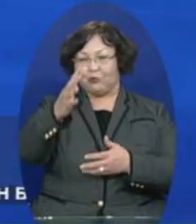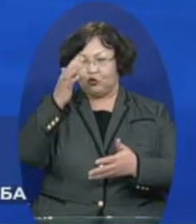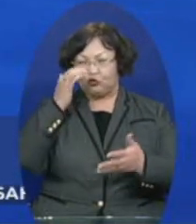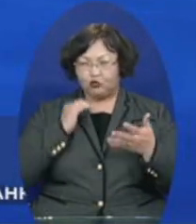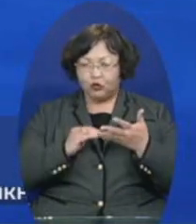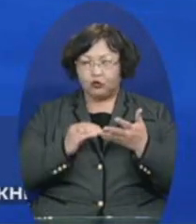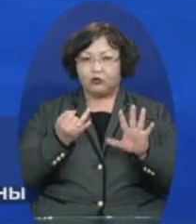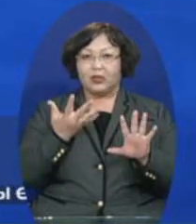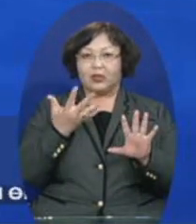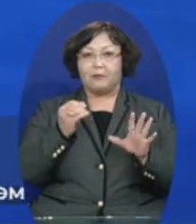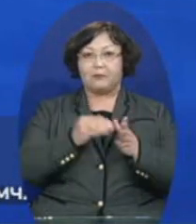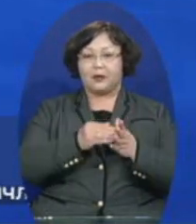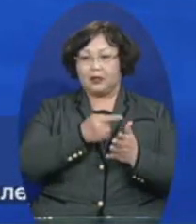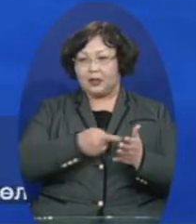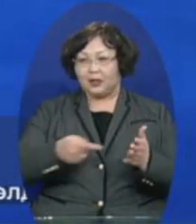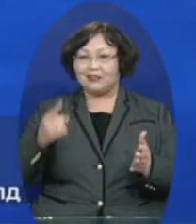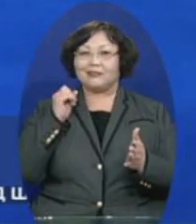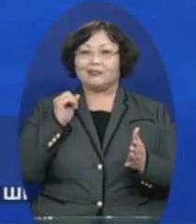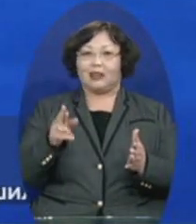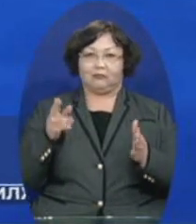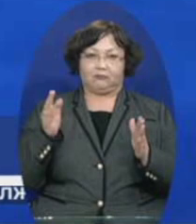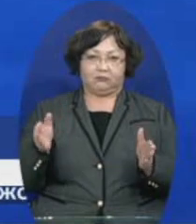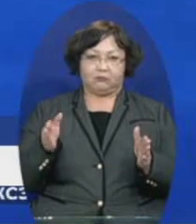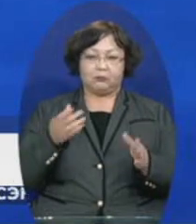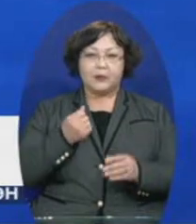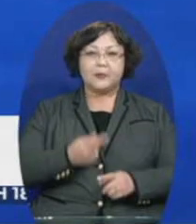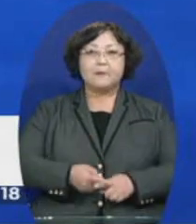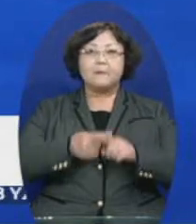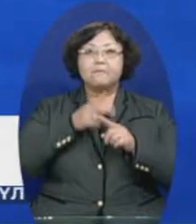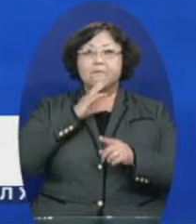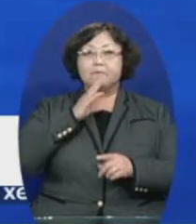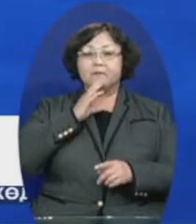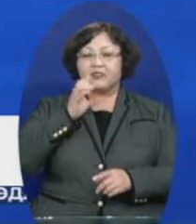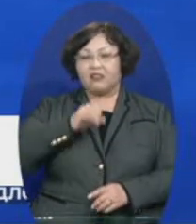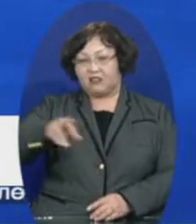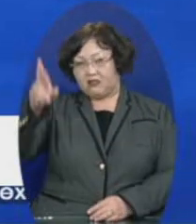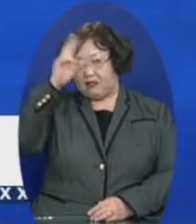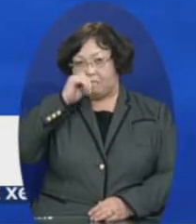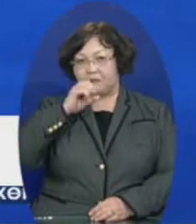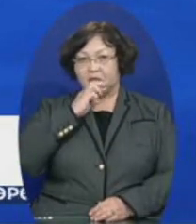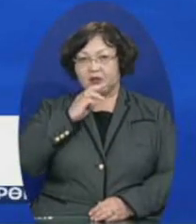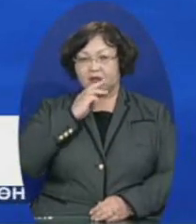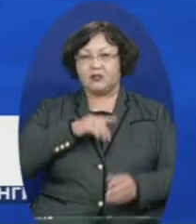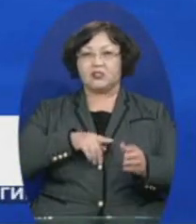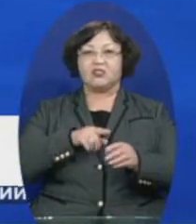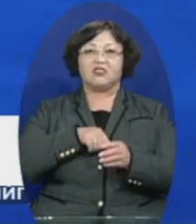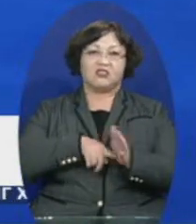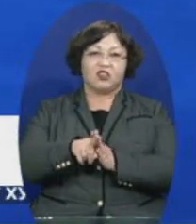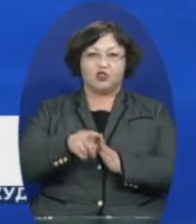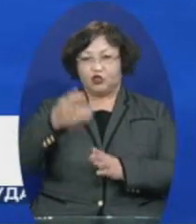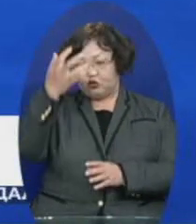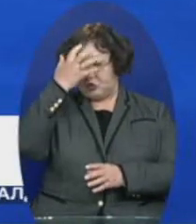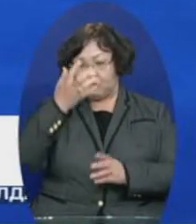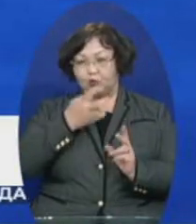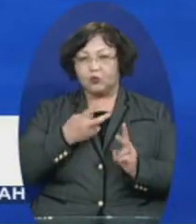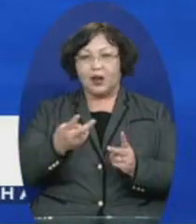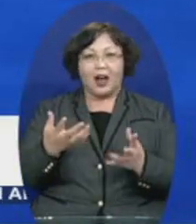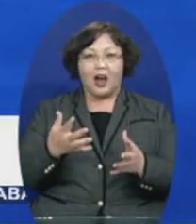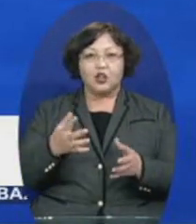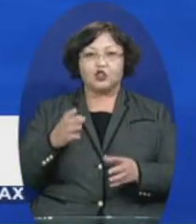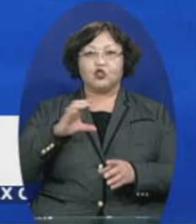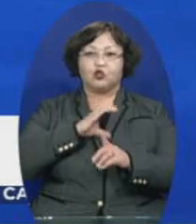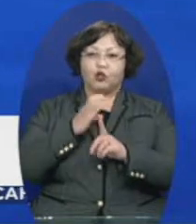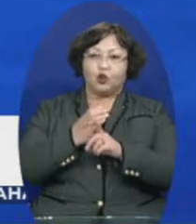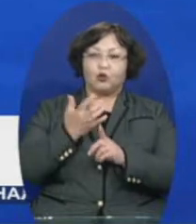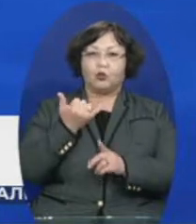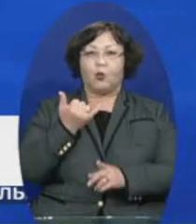мянгаас 1 сая төгрөг хүртэл нэмэн гэдгийг сангийн яамнаас мэдээлсэн. За эхний шатанд төрийн нийтлэг үйлчилгээ, соёл урлаг, спорт зэрэг